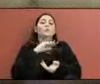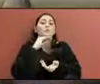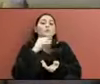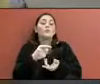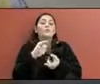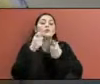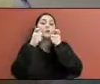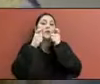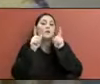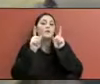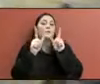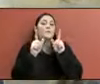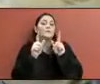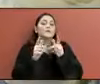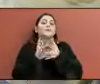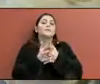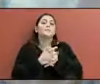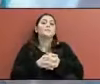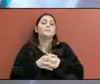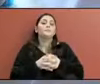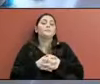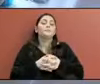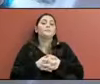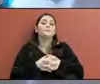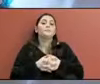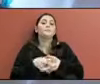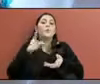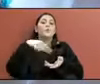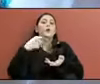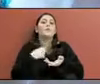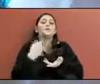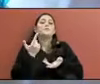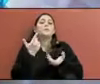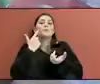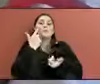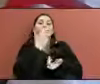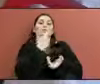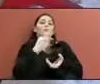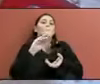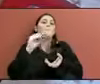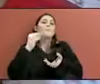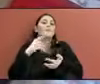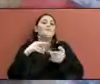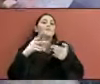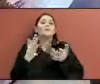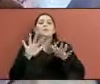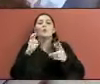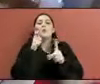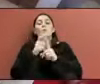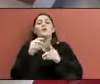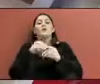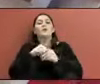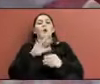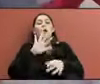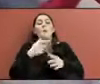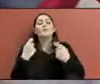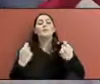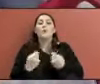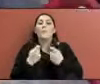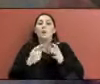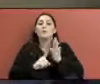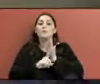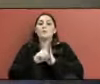noktada. Çünkü onlar bizim hakikaten gözümüzün bebeği. Biz onları korumak için elimizden gelen tüm çabayı sarf ediyoruz. O